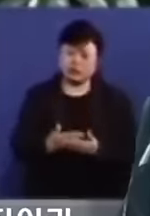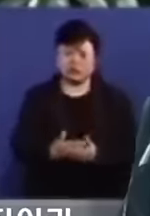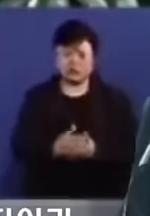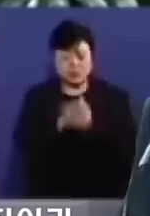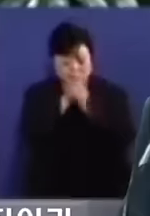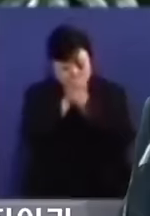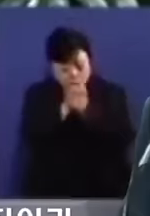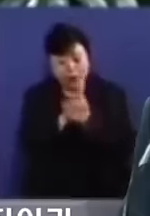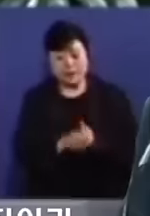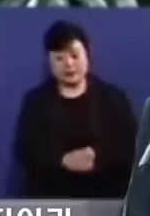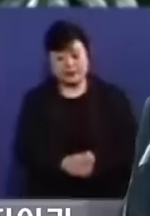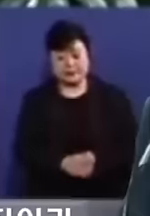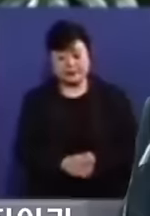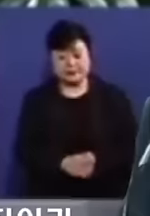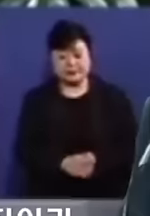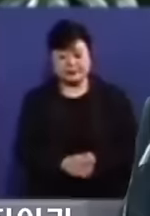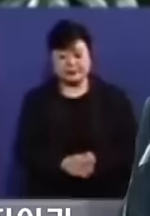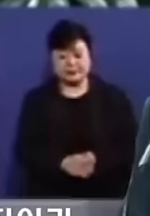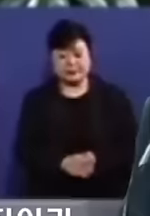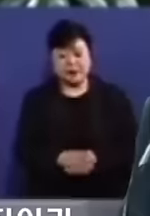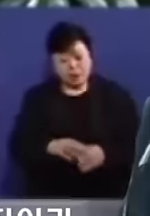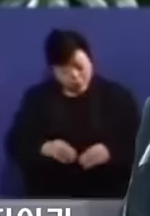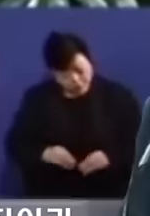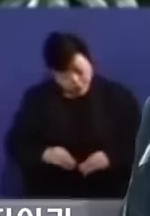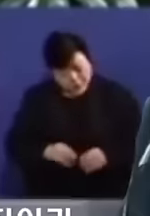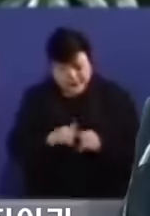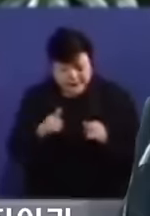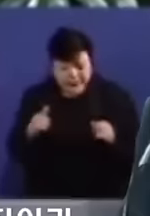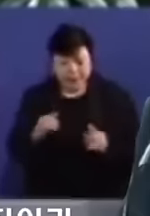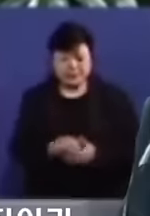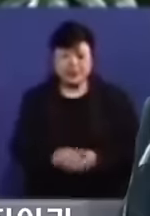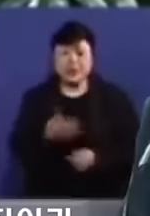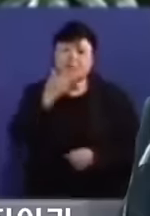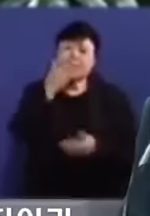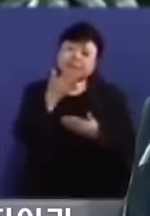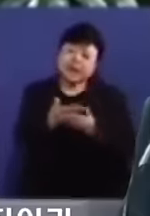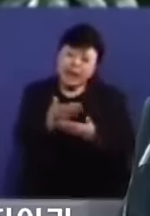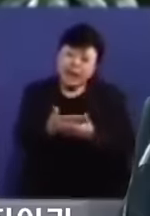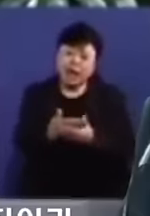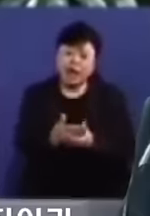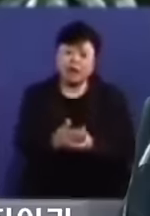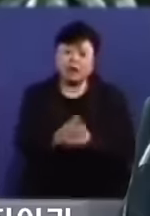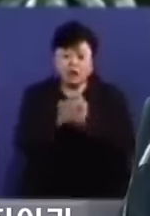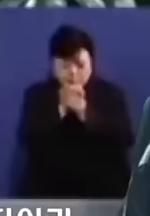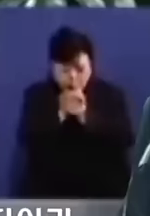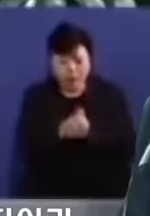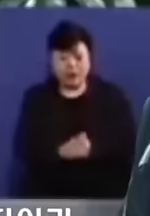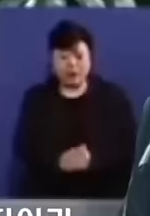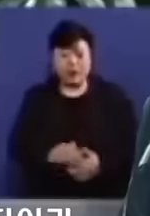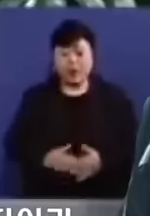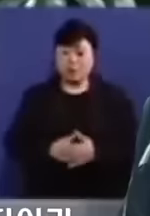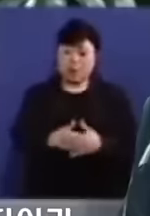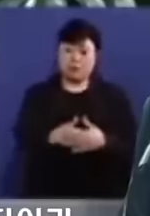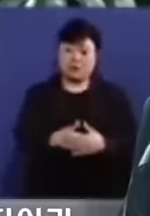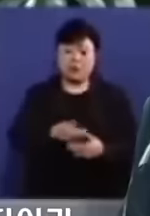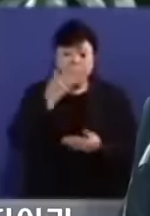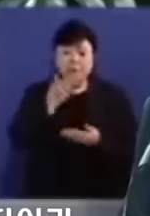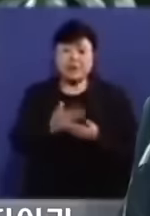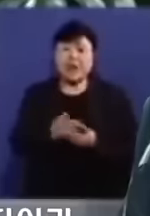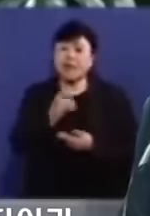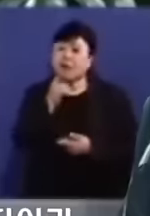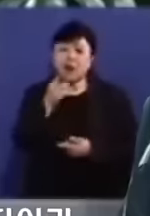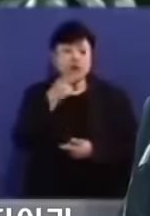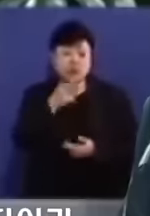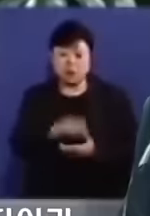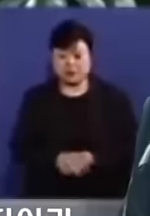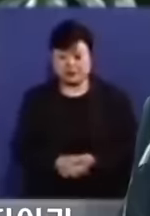않을 수가 없습니다. 배고픈 사람이 밥 달라고 구하지 않습니까? 배가 부른 사람이 밥 달라고 간구하지 않지